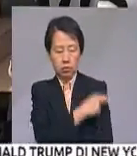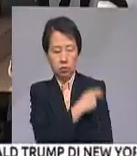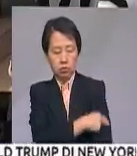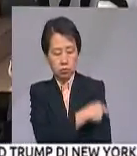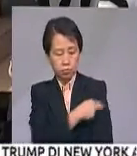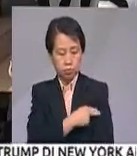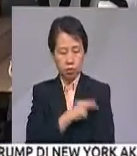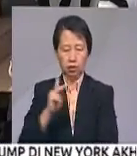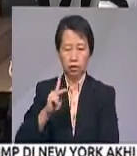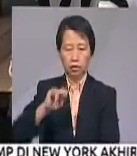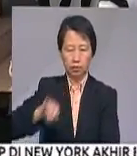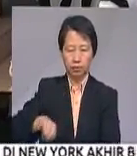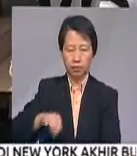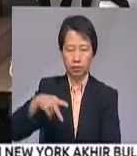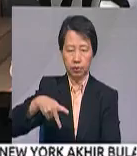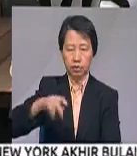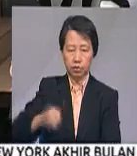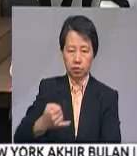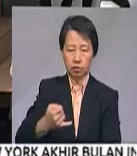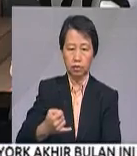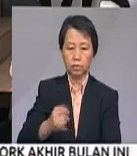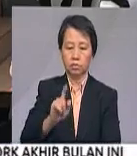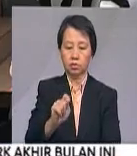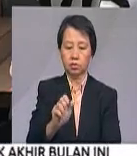KPJ Tawakal.